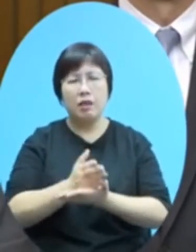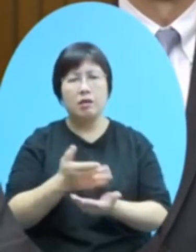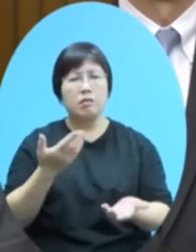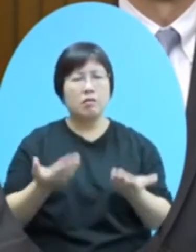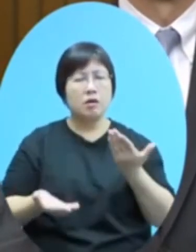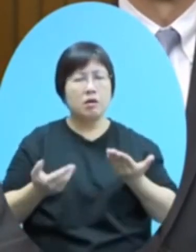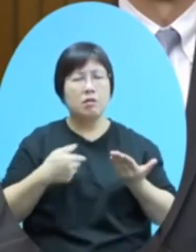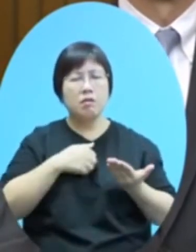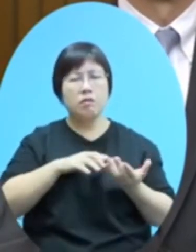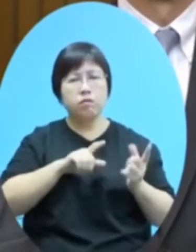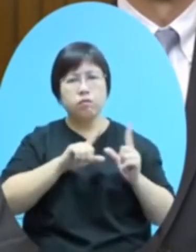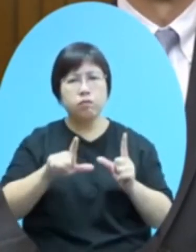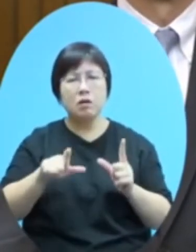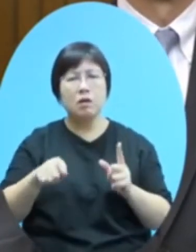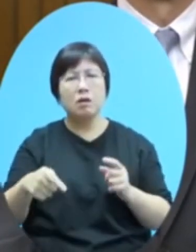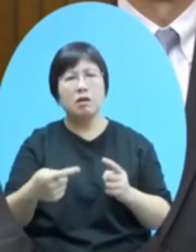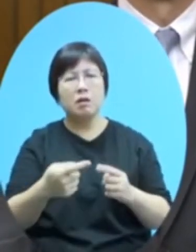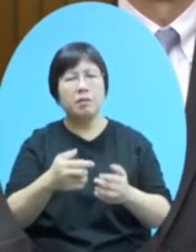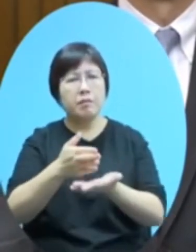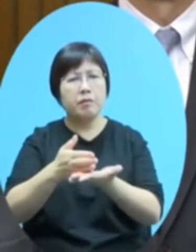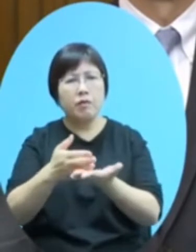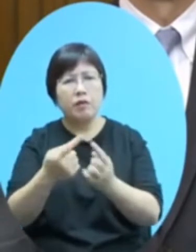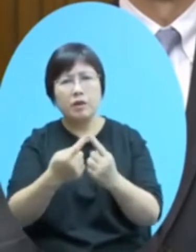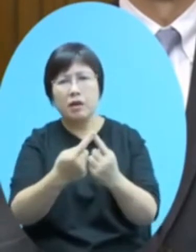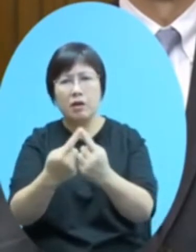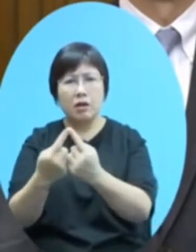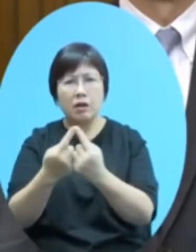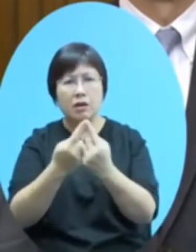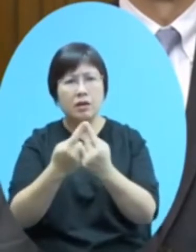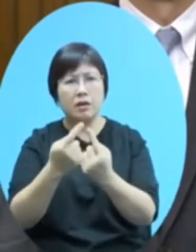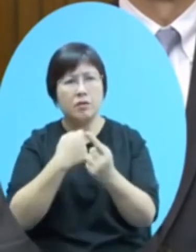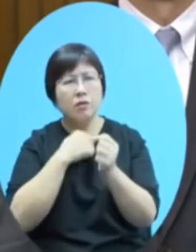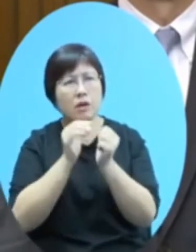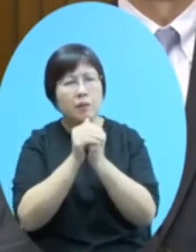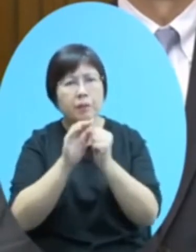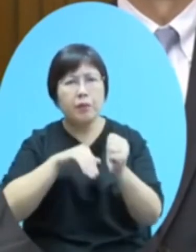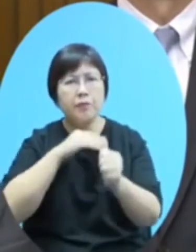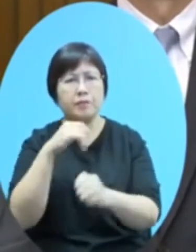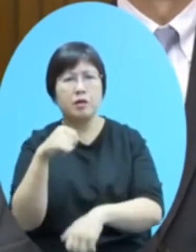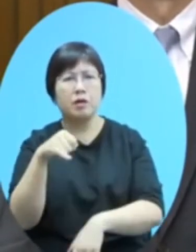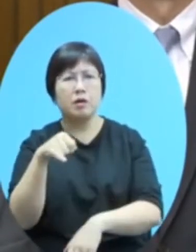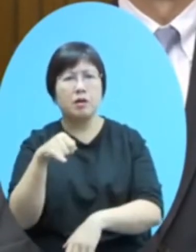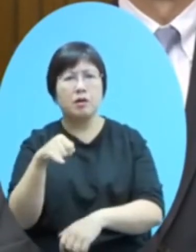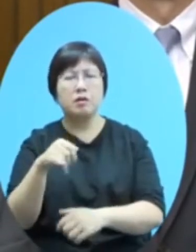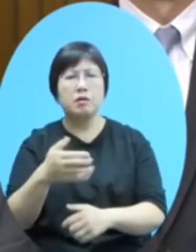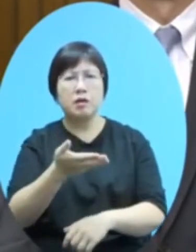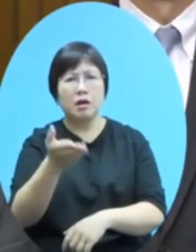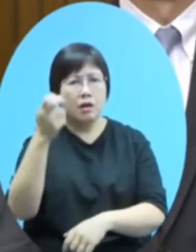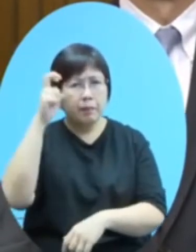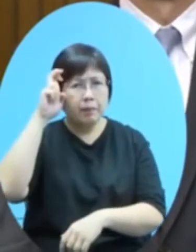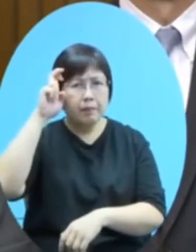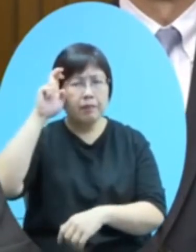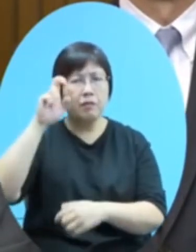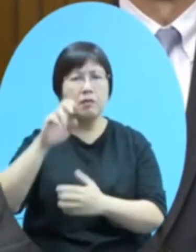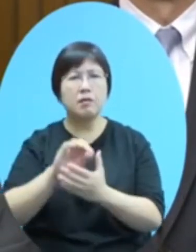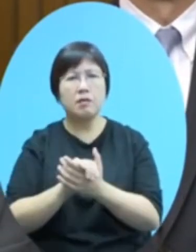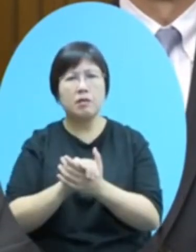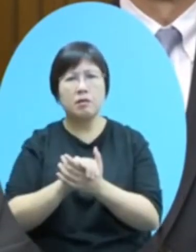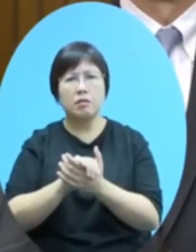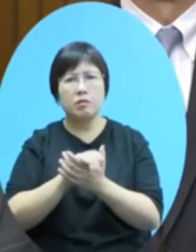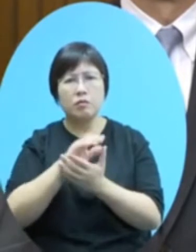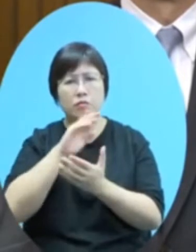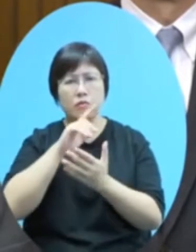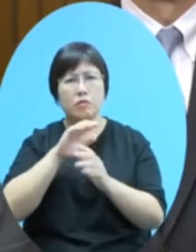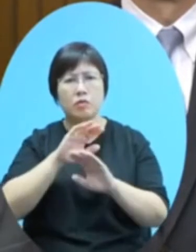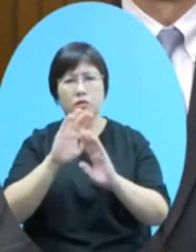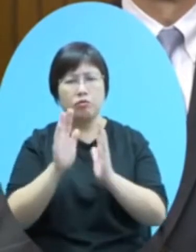回應未能夠滿足到部分人士嗰個嘅訴求。但大家諗一諗，如果整個